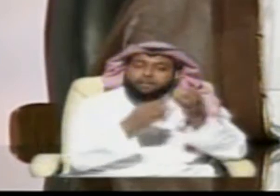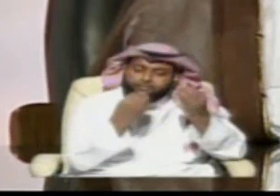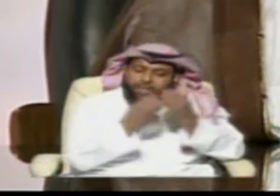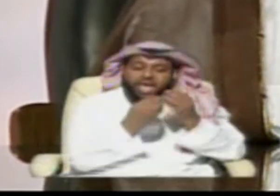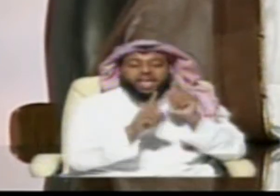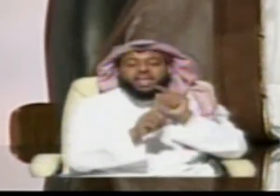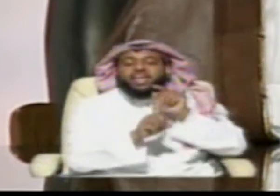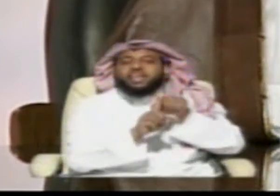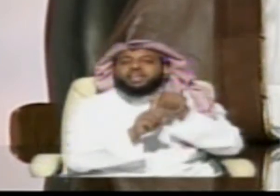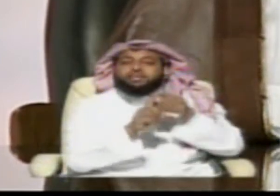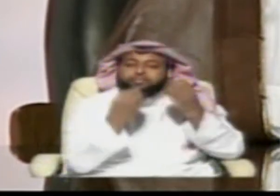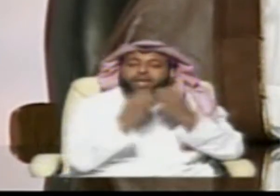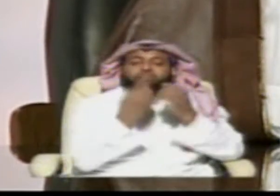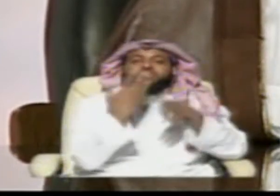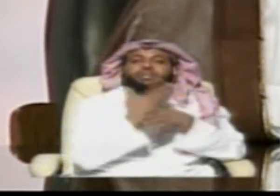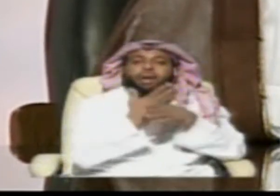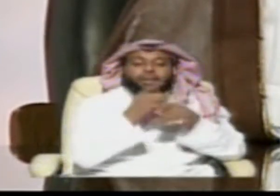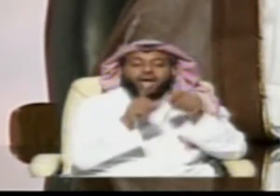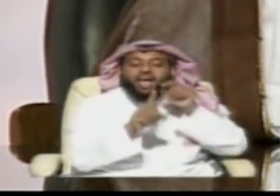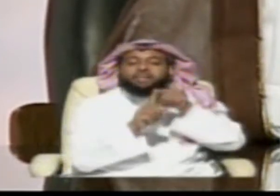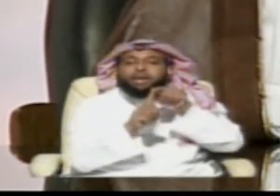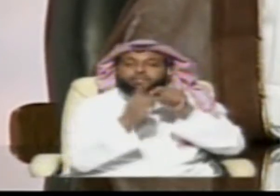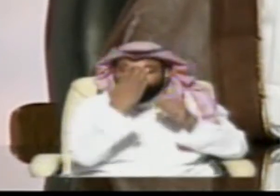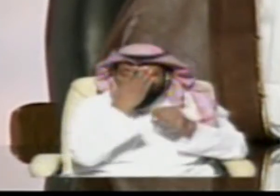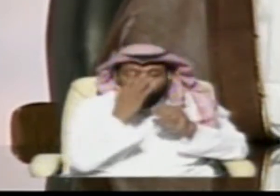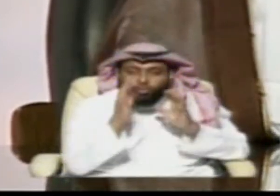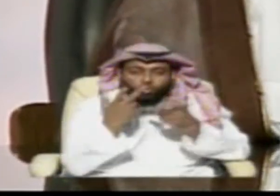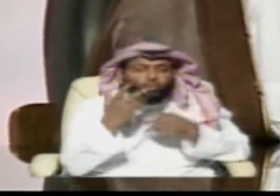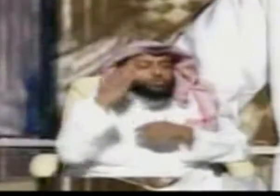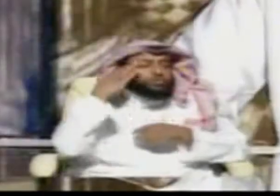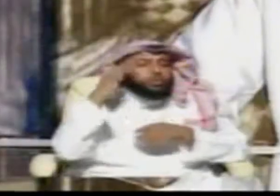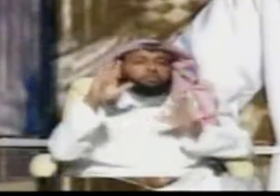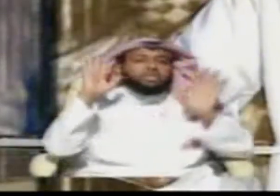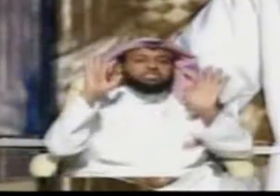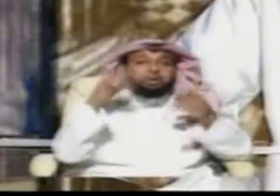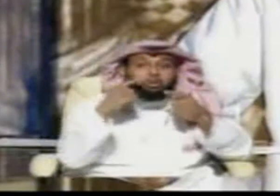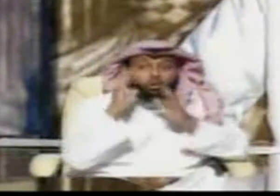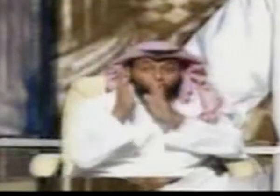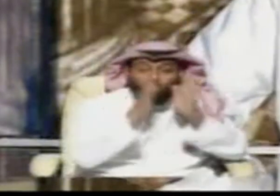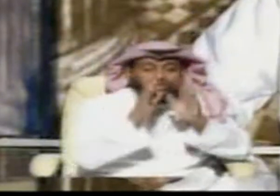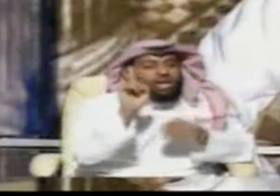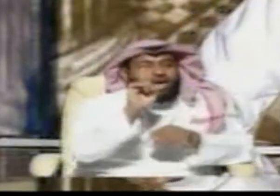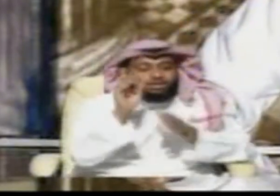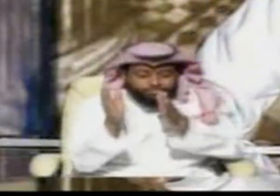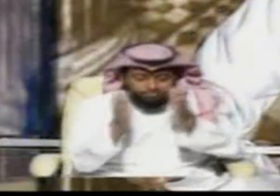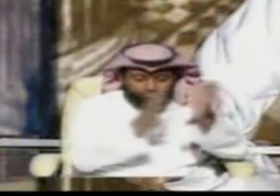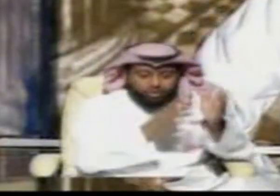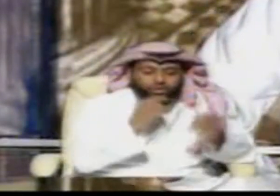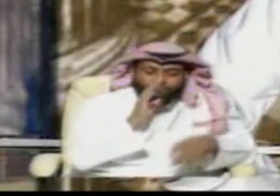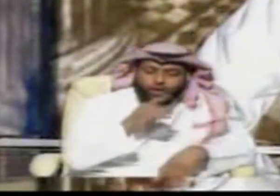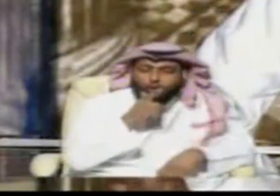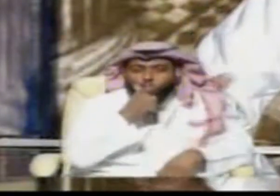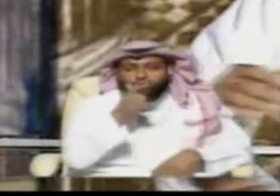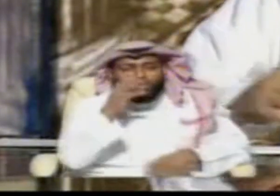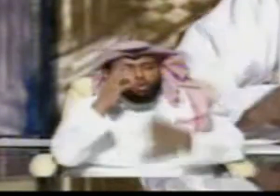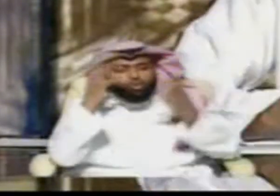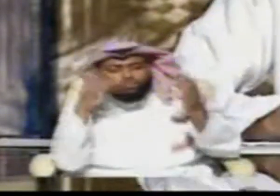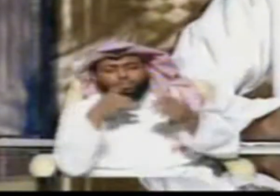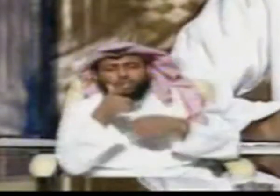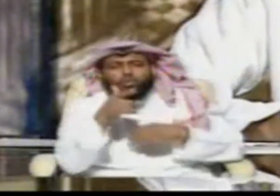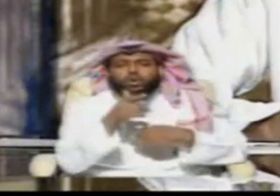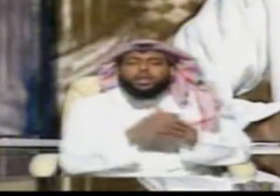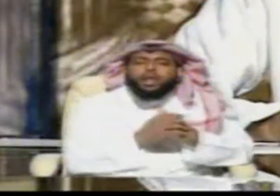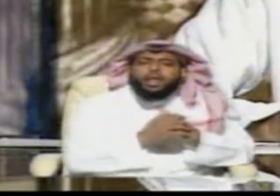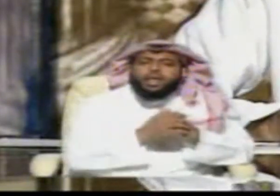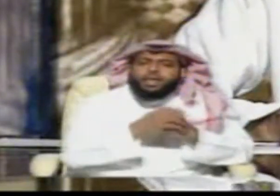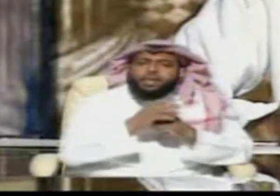لا، يواصل مع الإمام فيما هو فيه. نعم، بارك الله فيكم فضيل الشيخ. نقل بن رجب تقول عن ابن